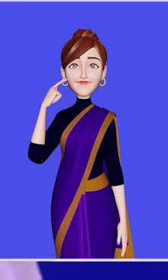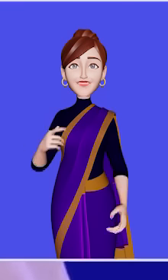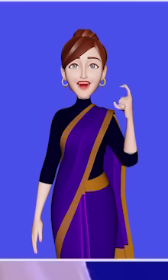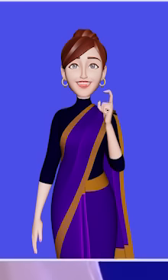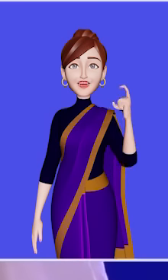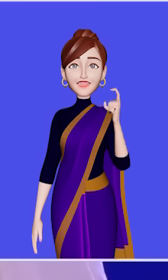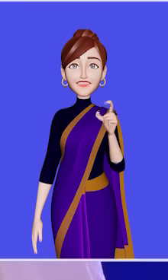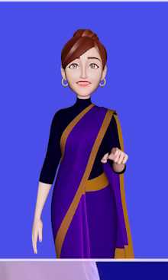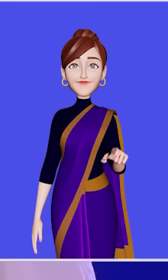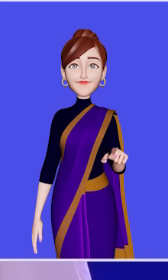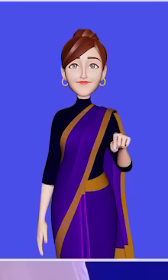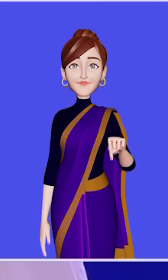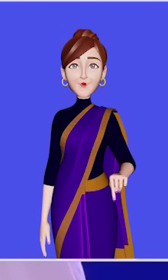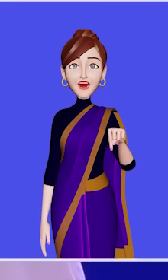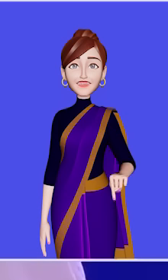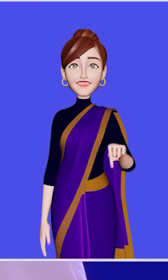भारत के साथ ही